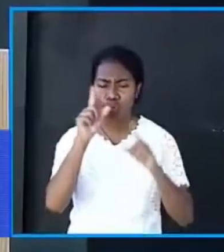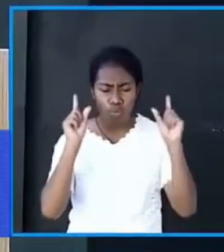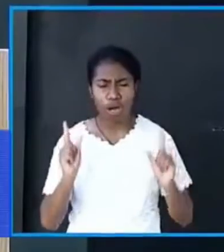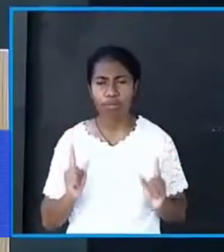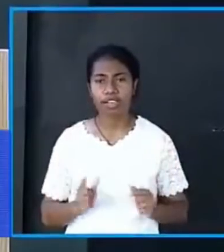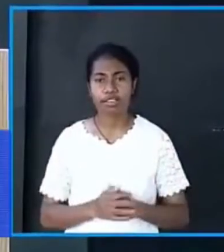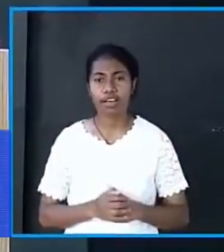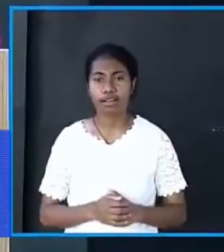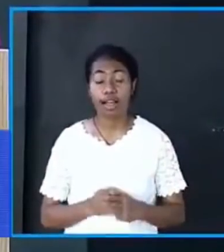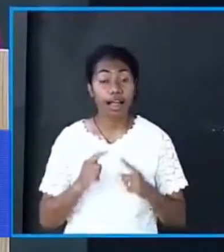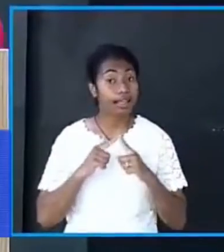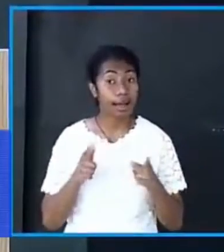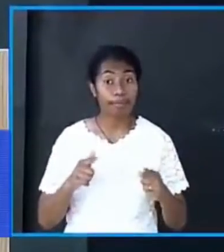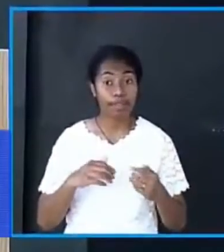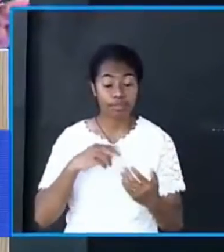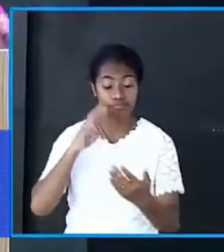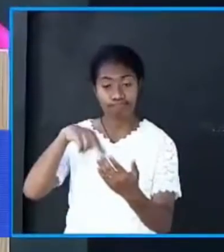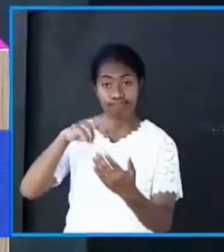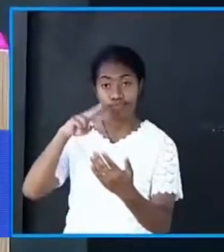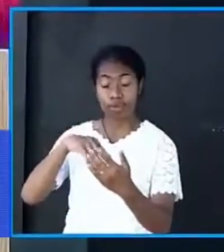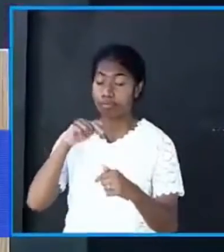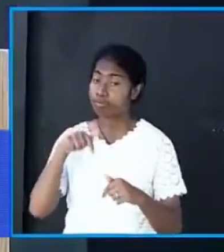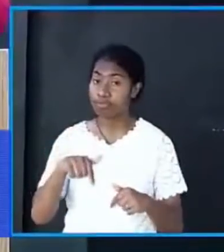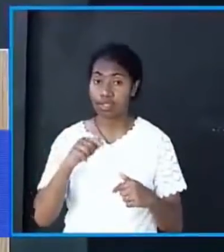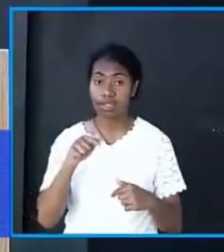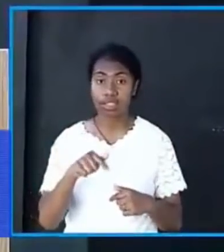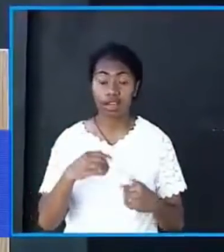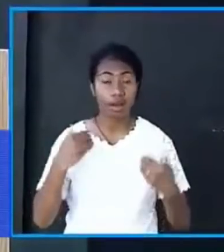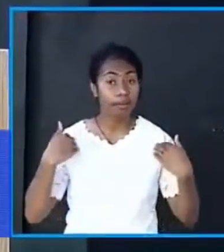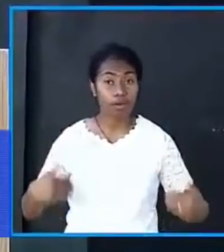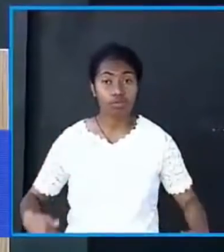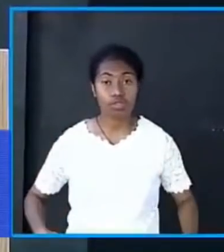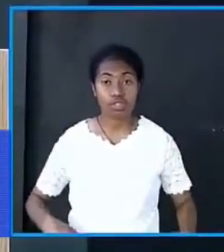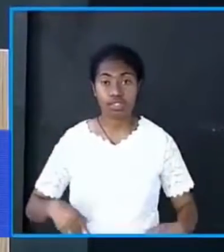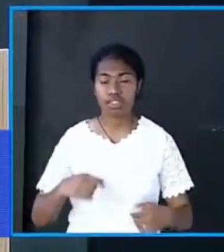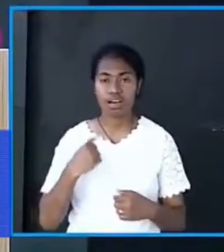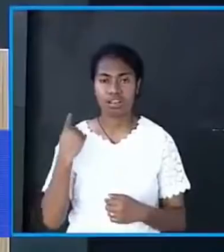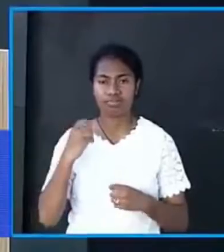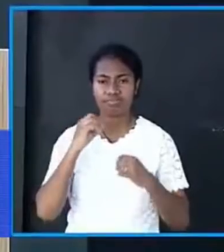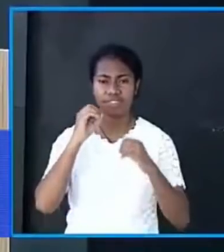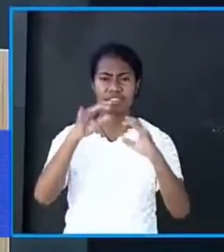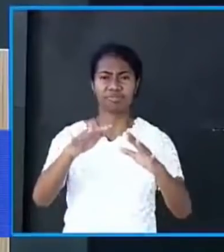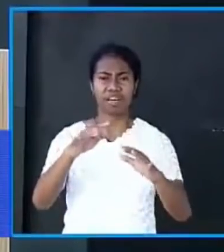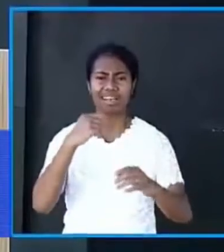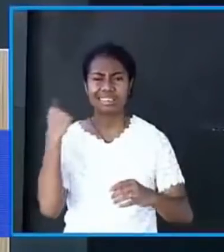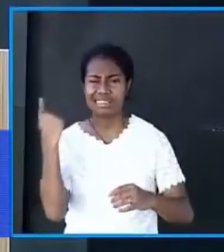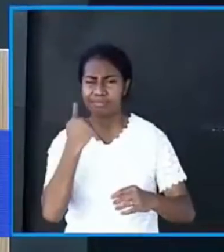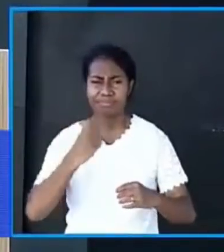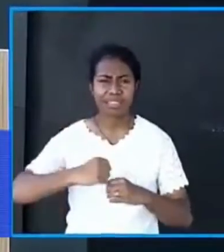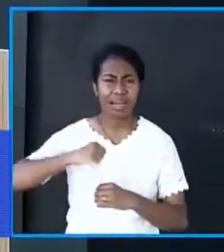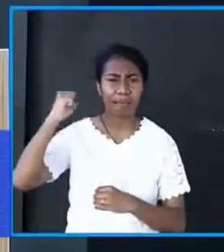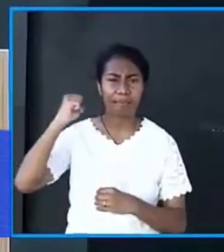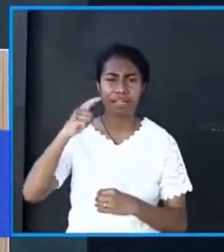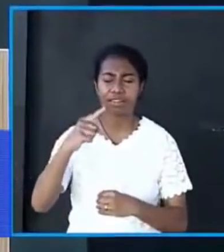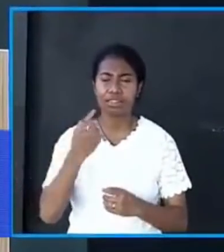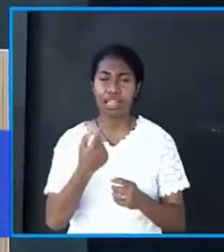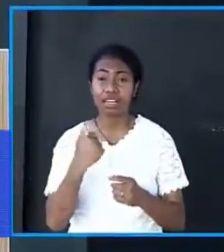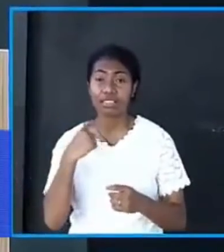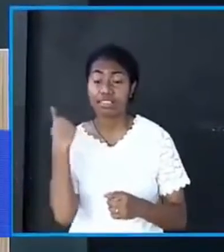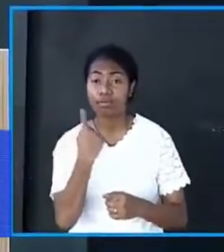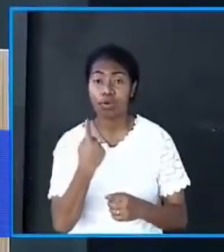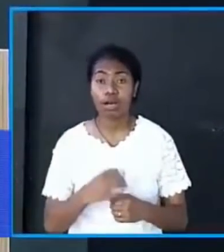tapi ternyata setelah kita melihat ini manusia dicipta lebih hebat dari semuanya